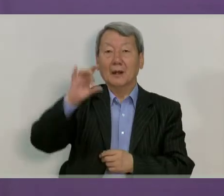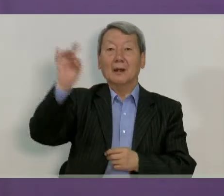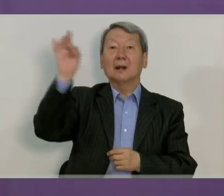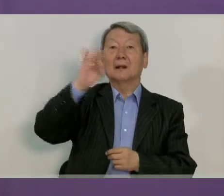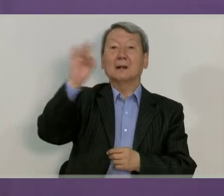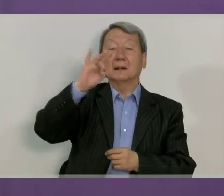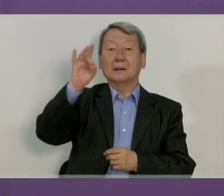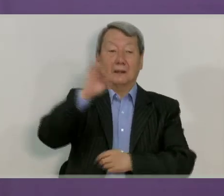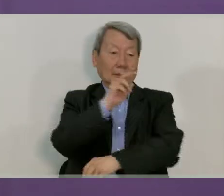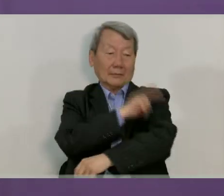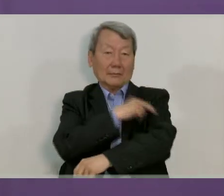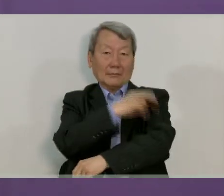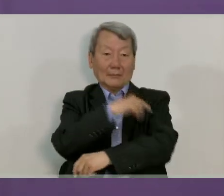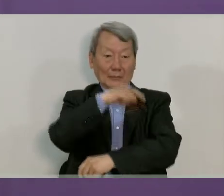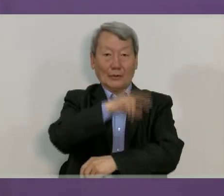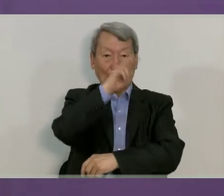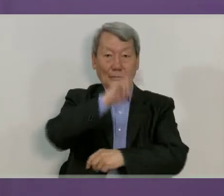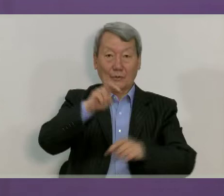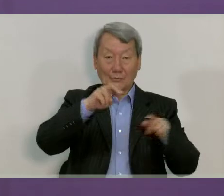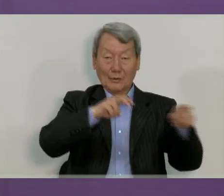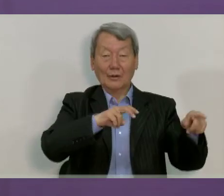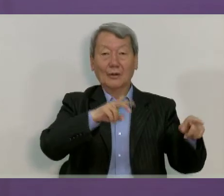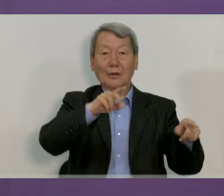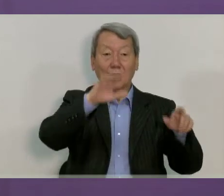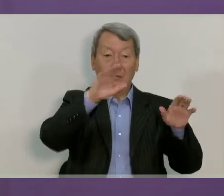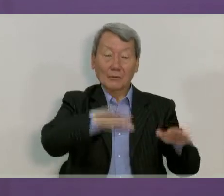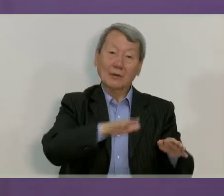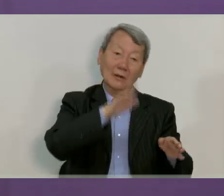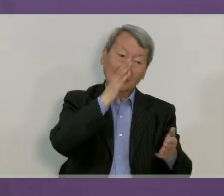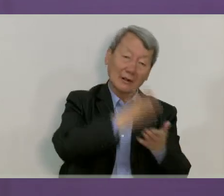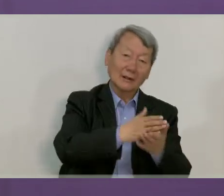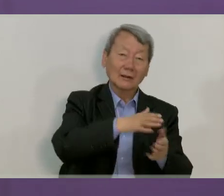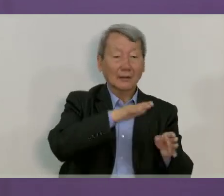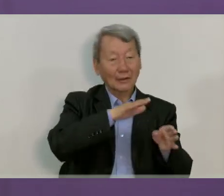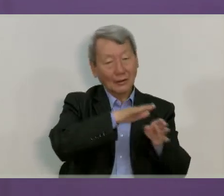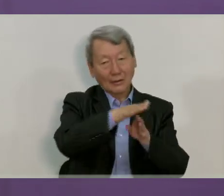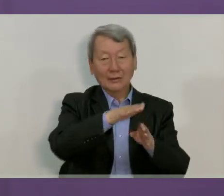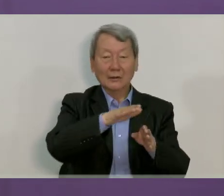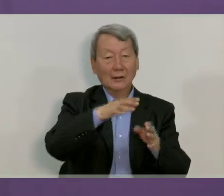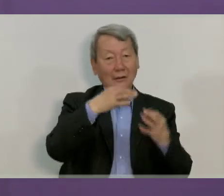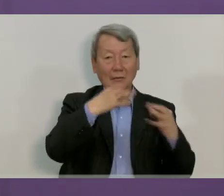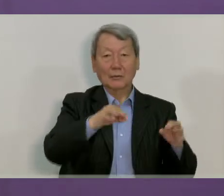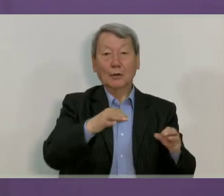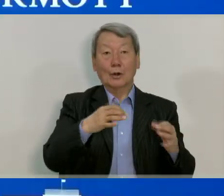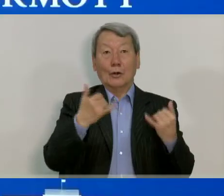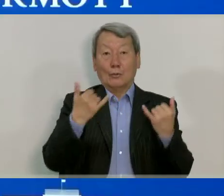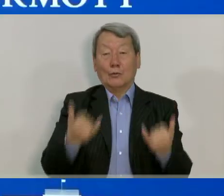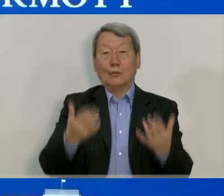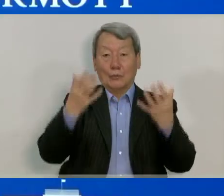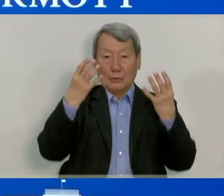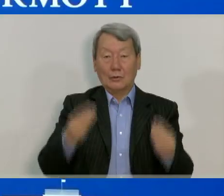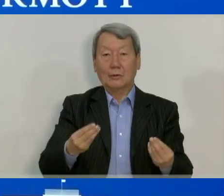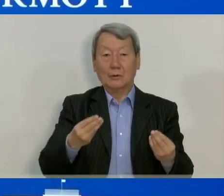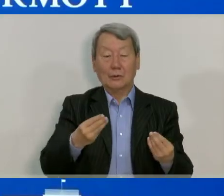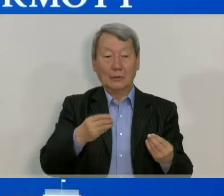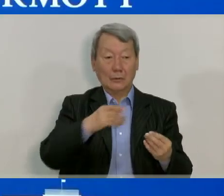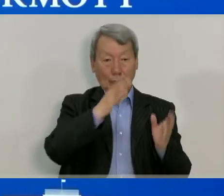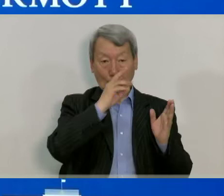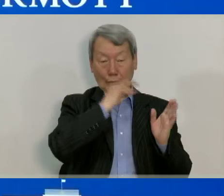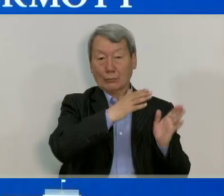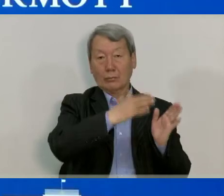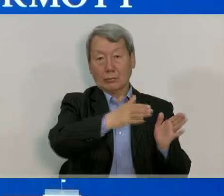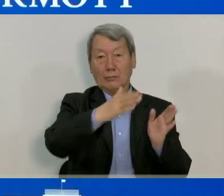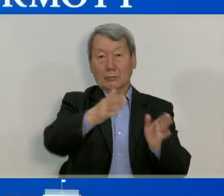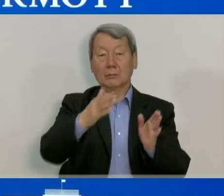Республикалык клиникалык жугуштуу оорулар ооруканасында орундардын жетишсиздиги байкалбай элеби? Бүгүнкү күндө штаттуу режимде туруп